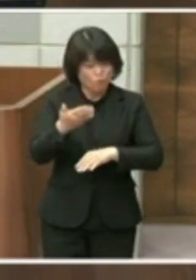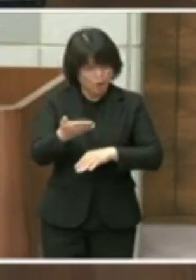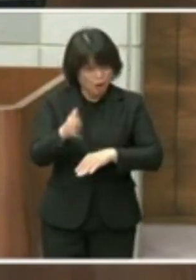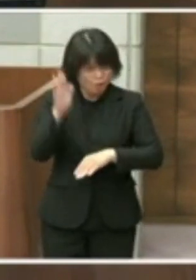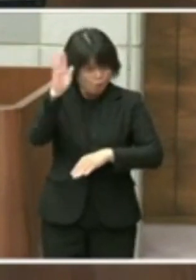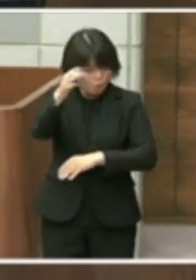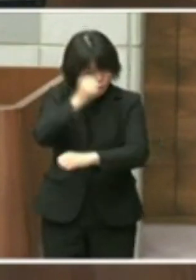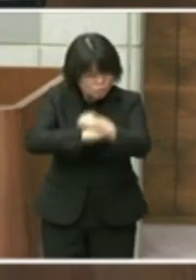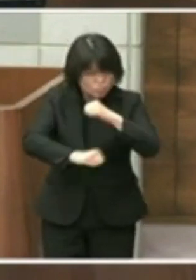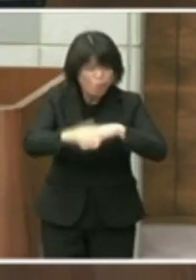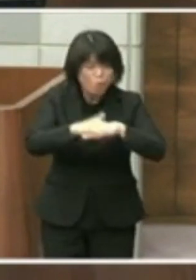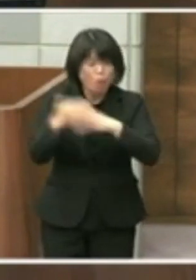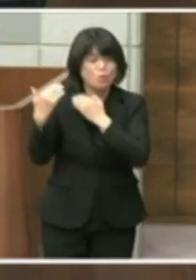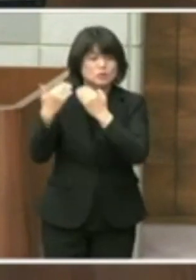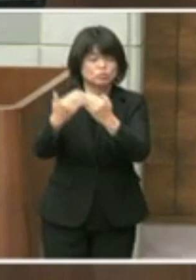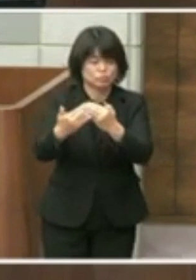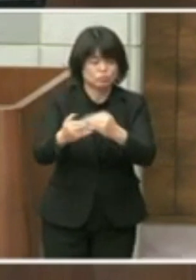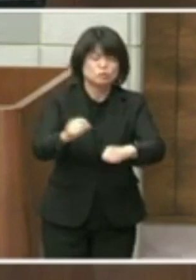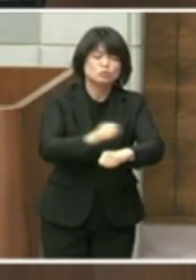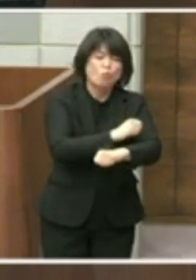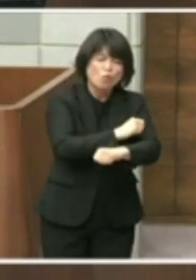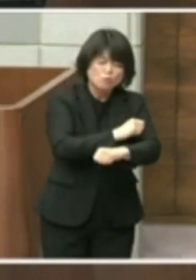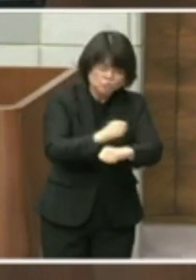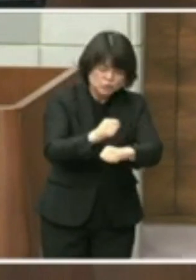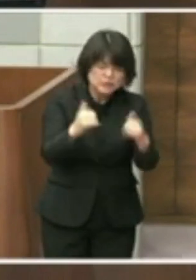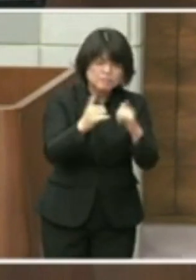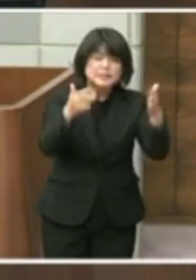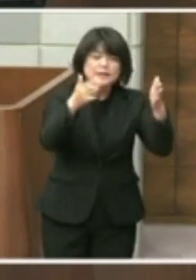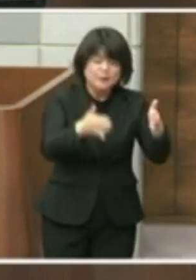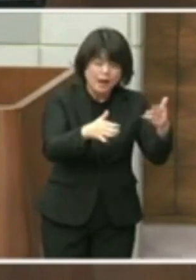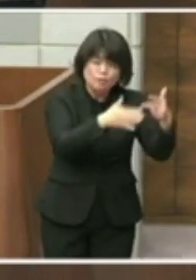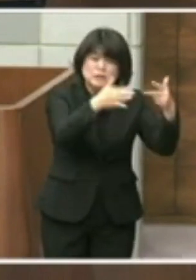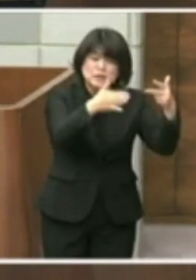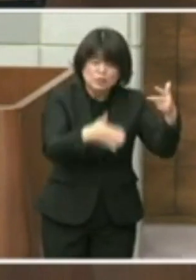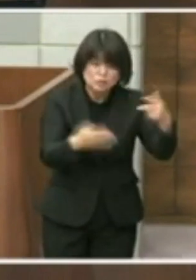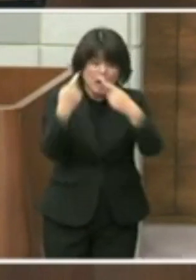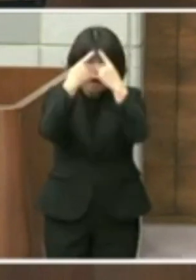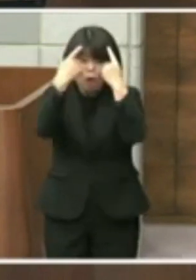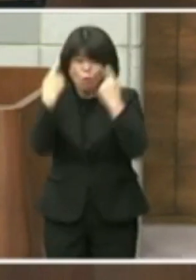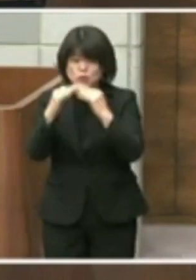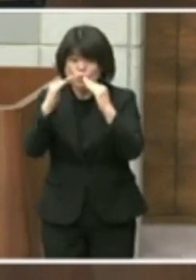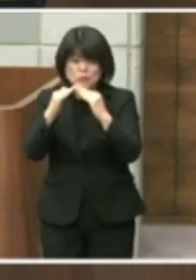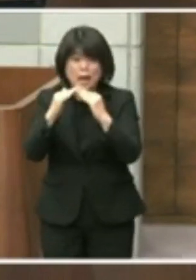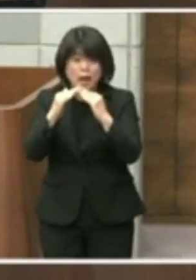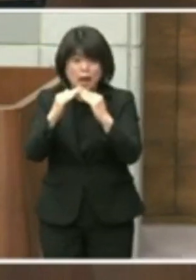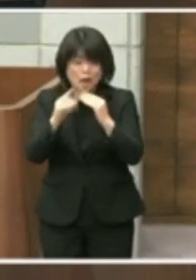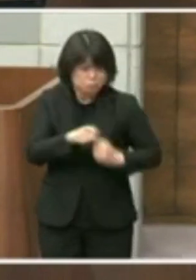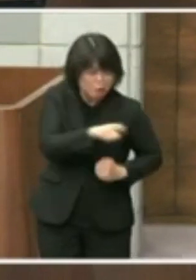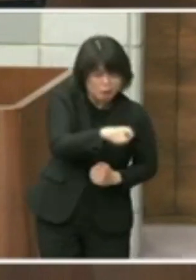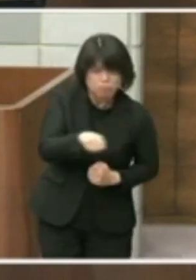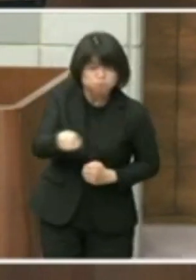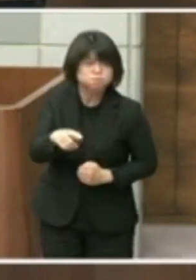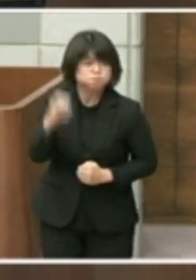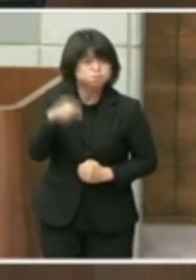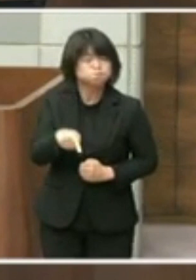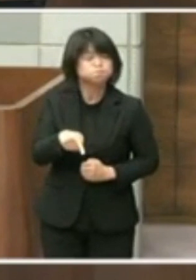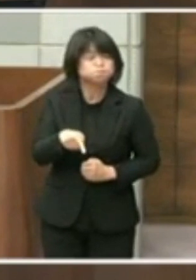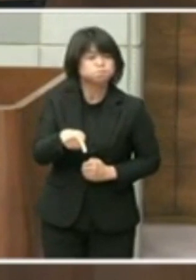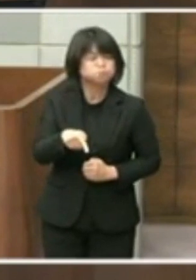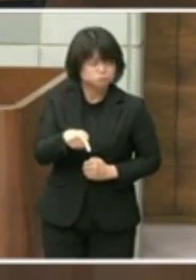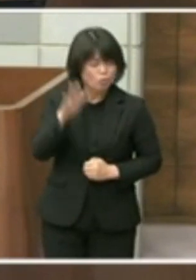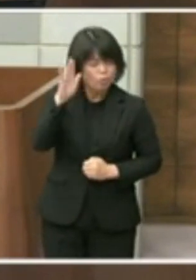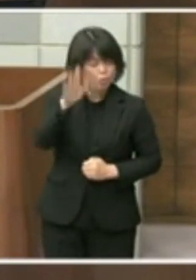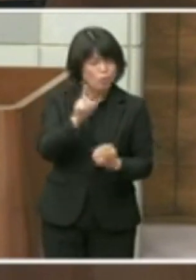取り組みを問います。特に民間施設や個人宅へ拡散することが懸念されます。今後の対応を問